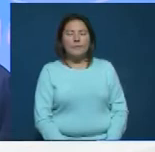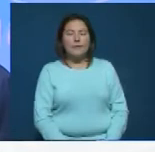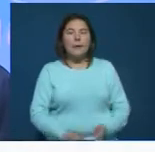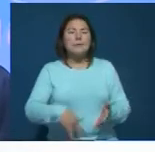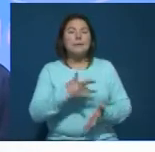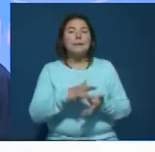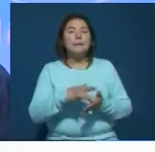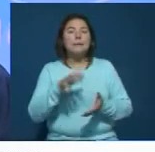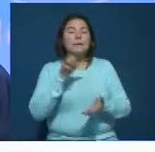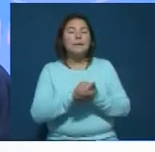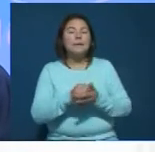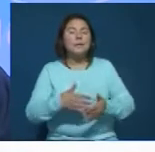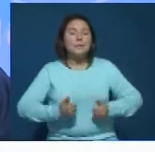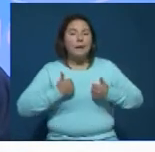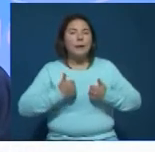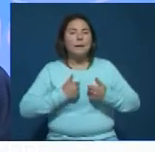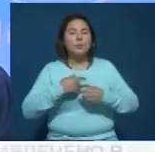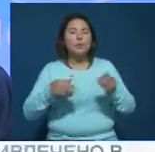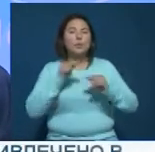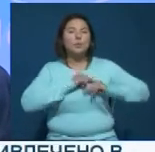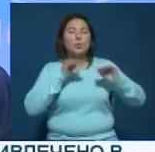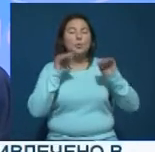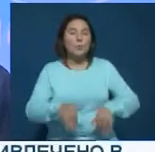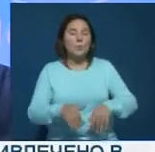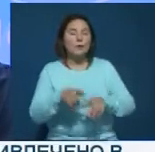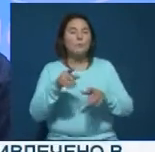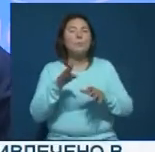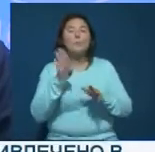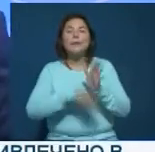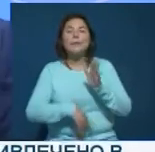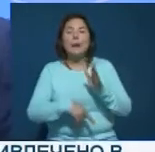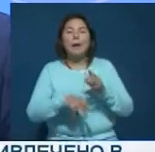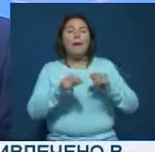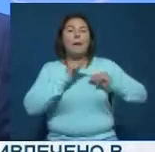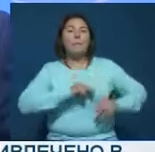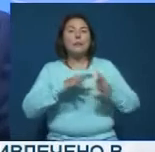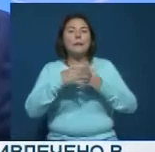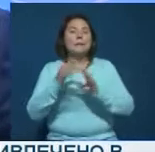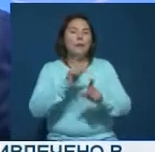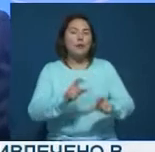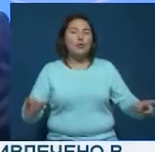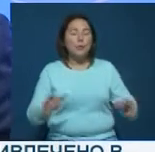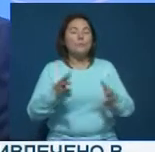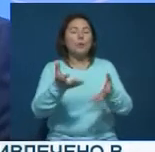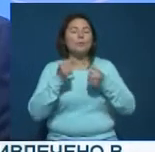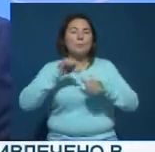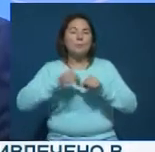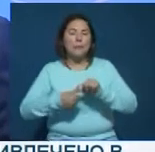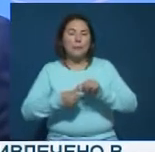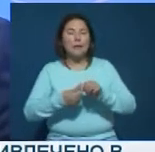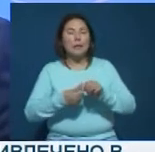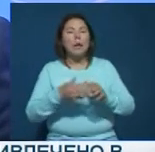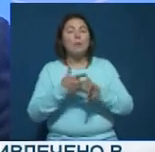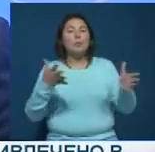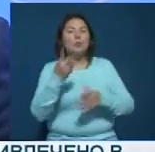Центр занятости всячески содействует в трудоустройстве безработных сельчан. Более 500 человек получили постоянные рабочие места.